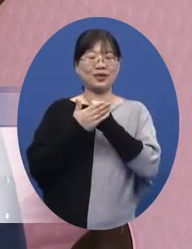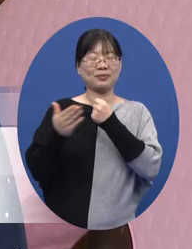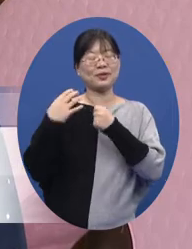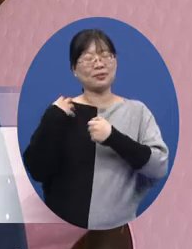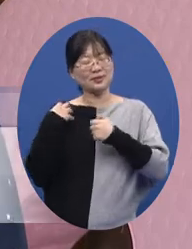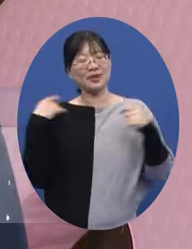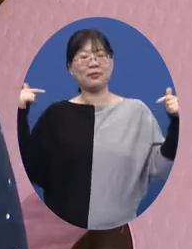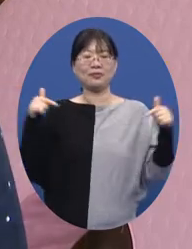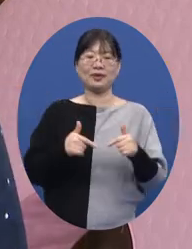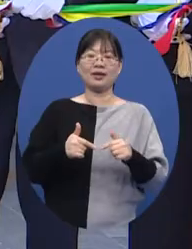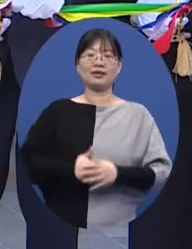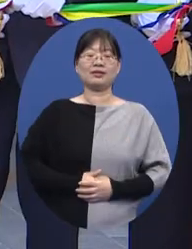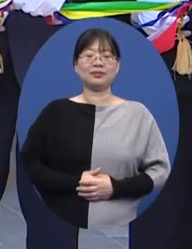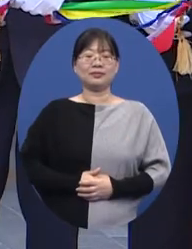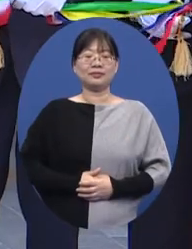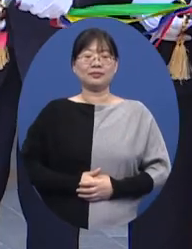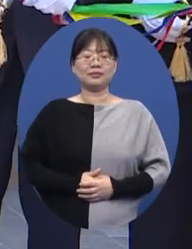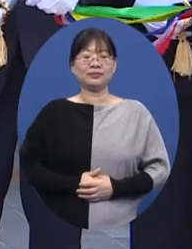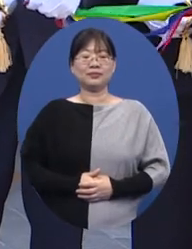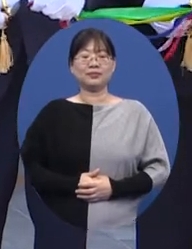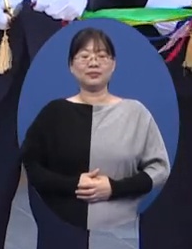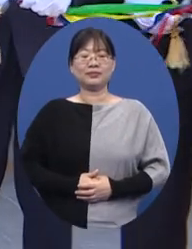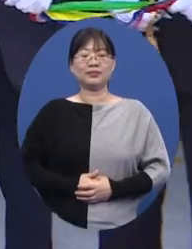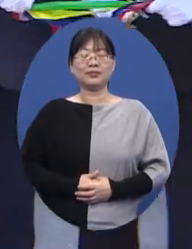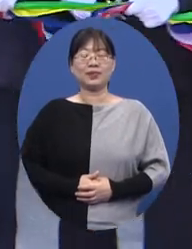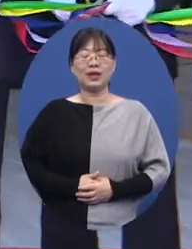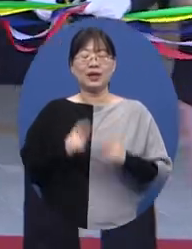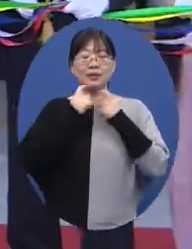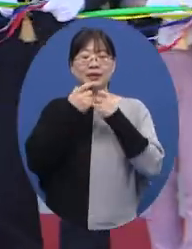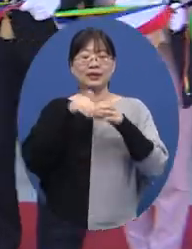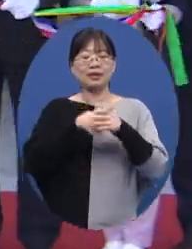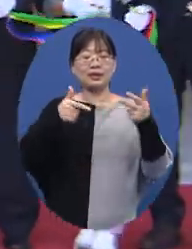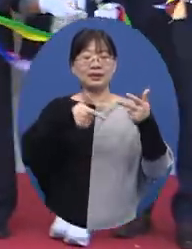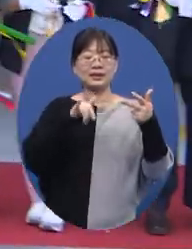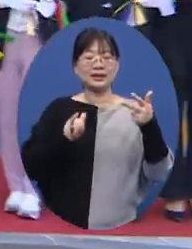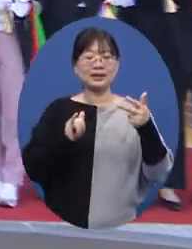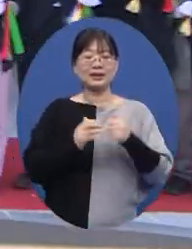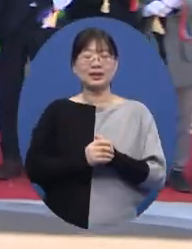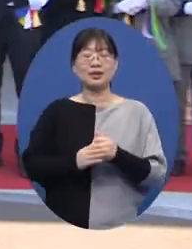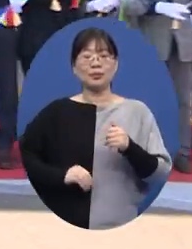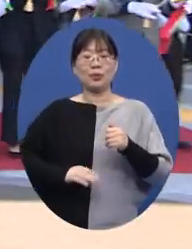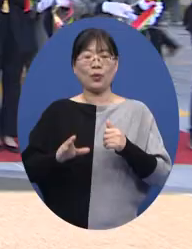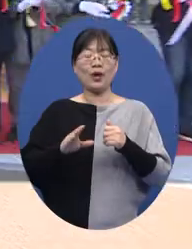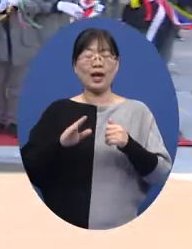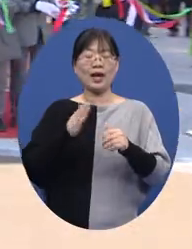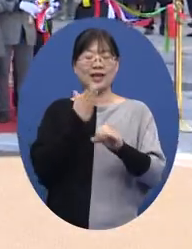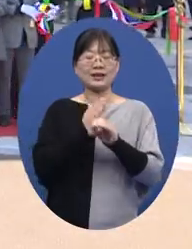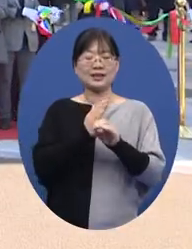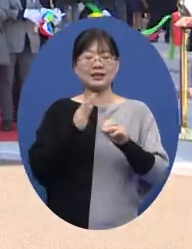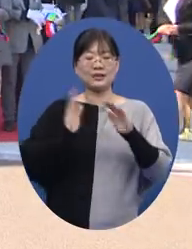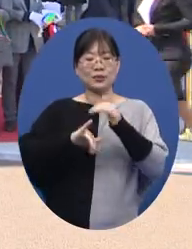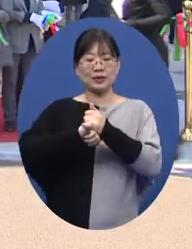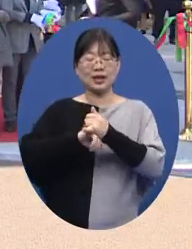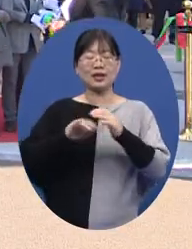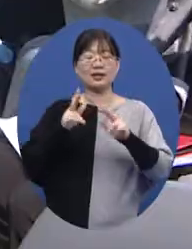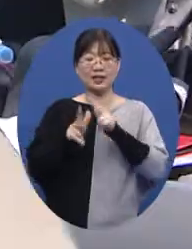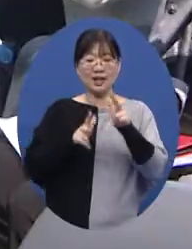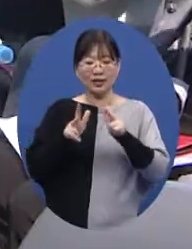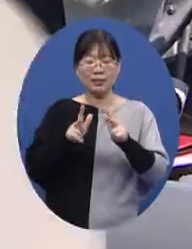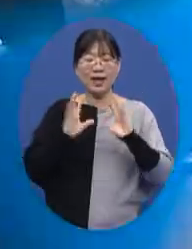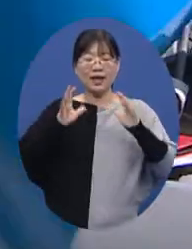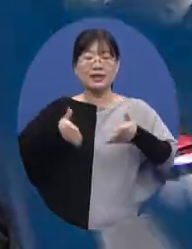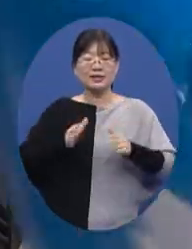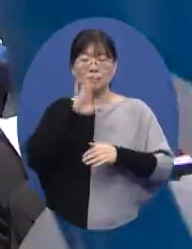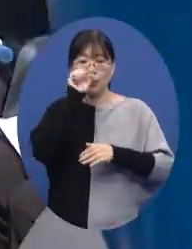많이 덜어주는 것 같아요. 민선 7기 경기도의 보건 분야 핵심 공약 사항인 공공산후조리원. 아이 낳기